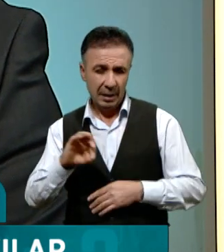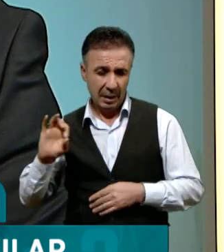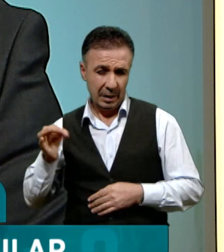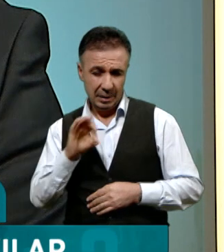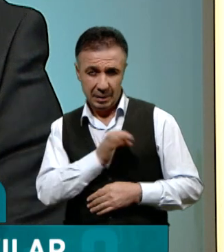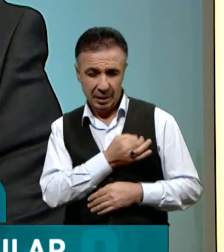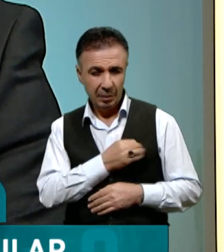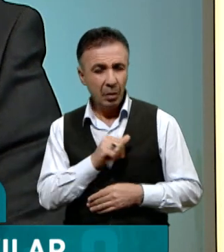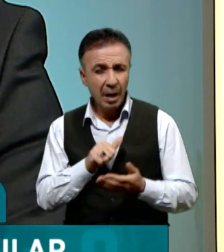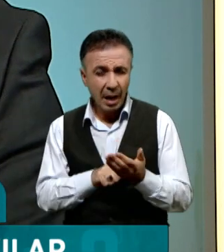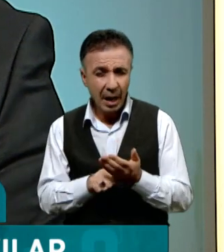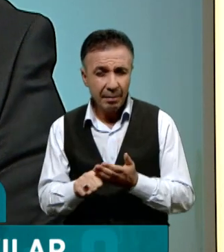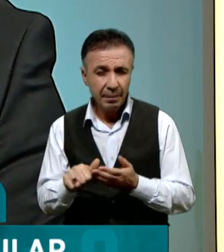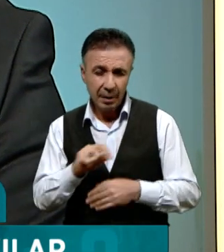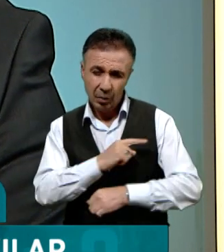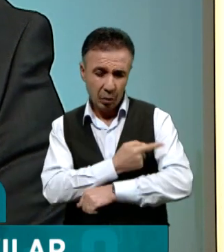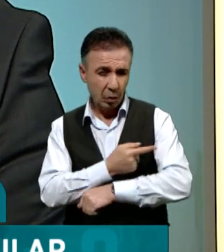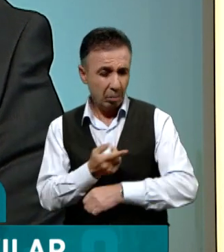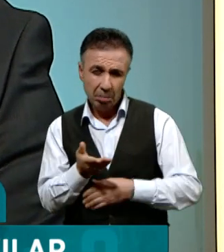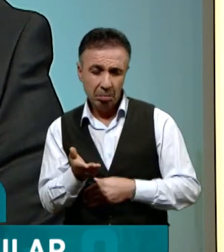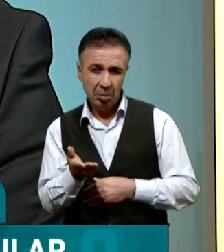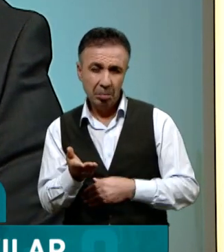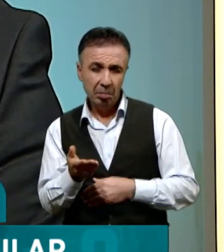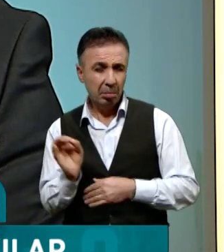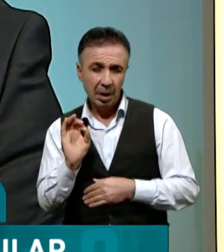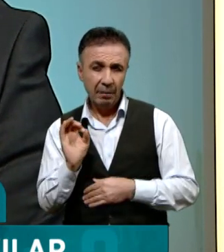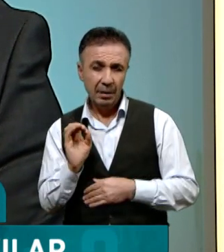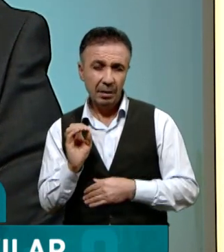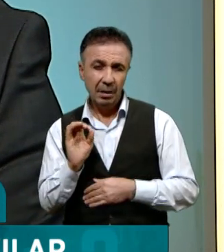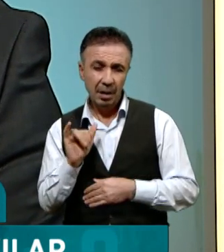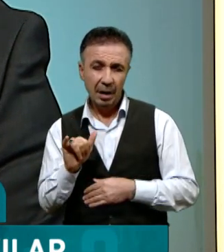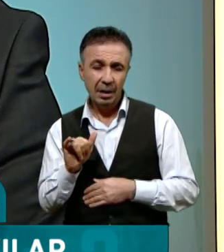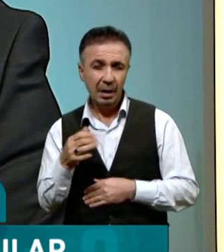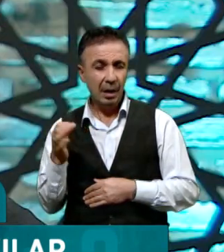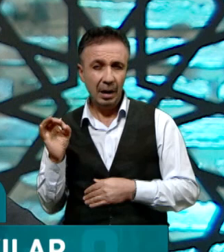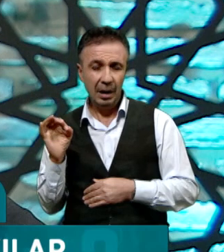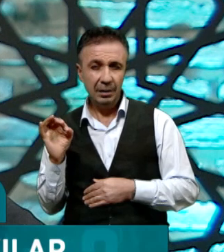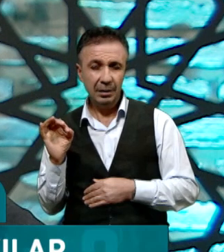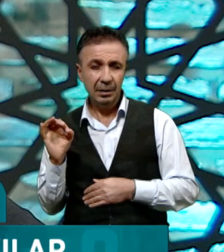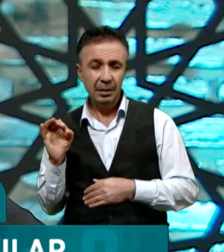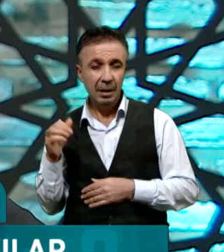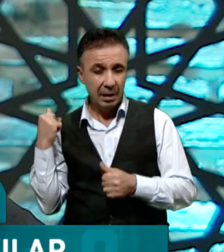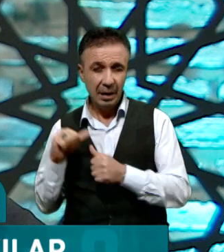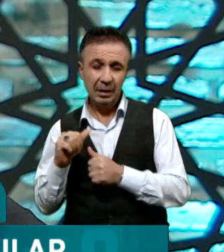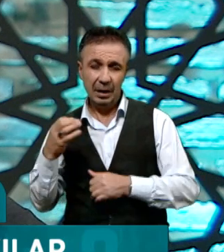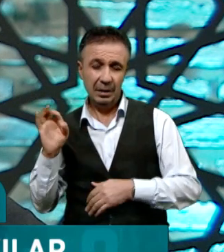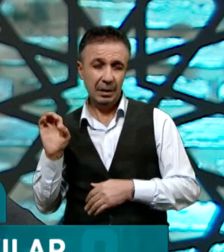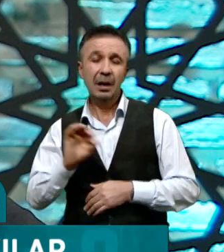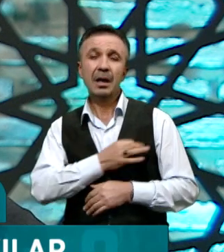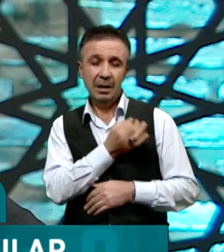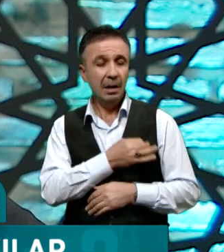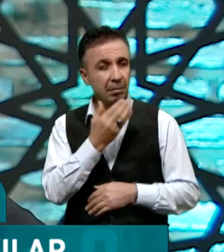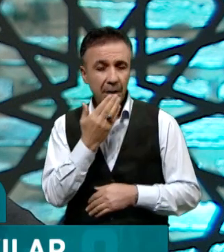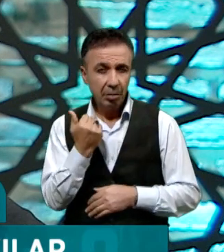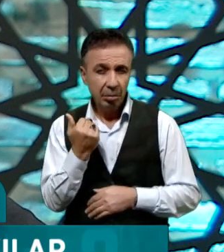hepsi, ki benim gücüm ortada. Hı hı. Evet, aynı ile ben altın karşılama gücüm de yok diyor. Peki gücü